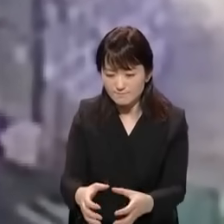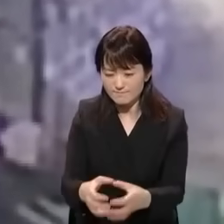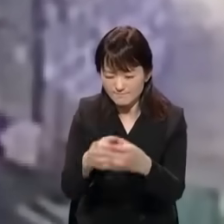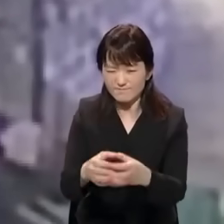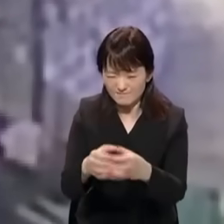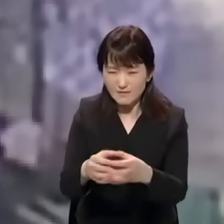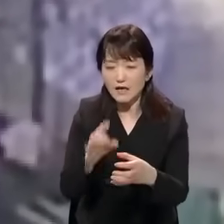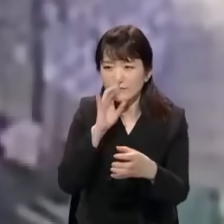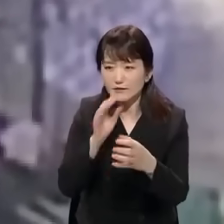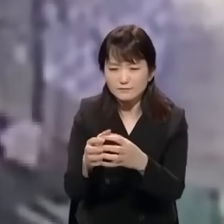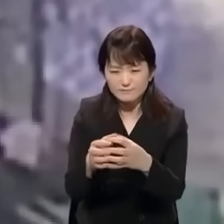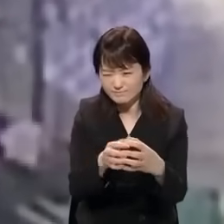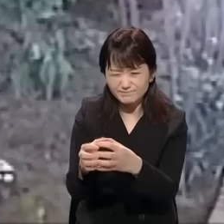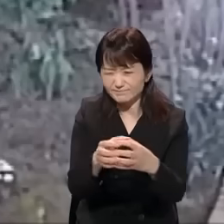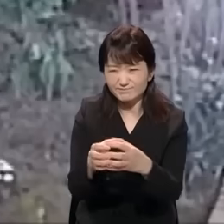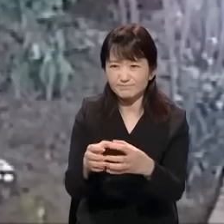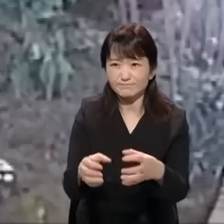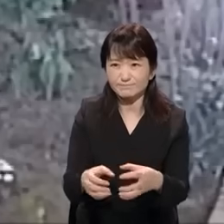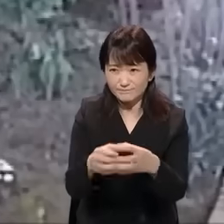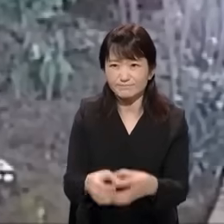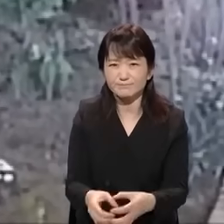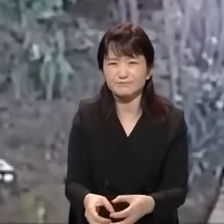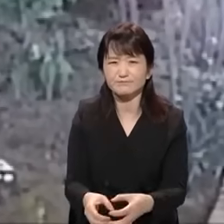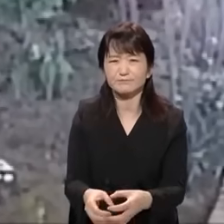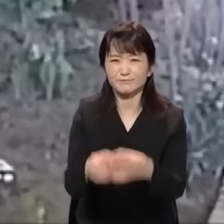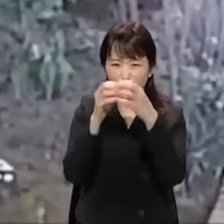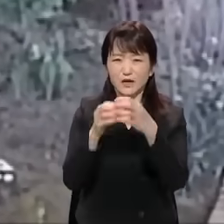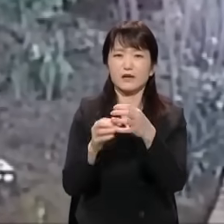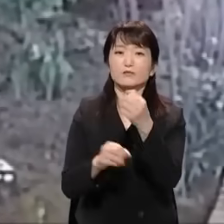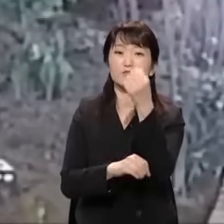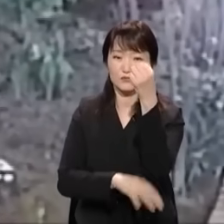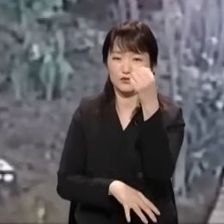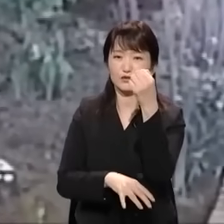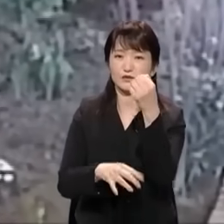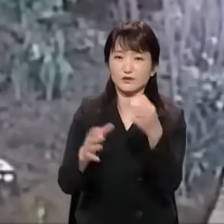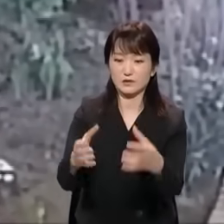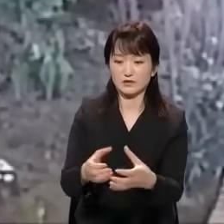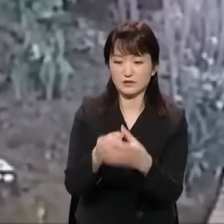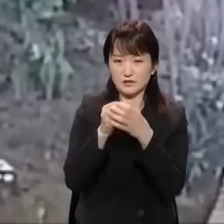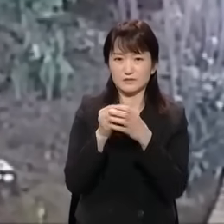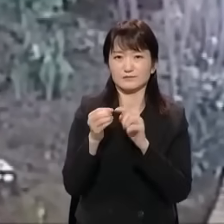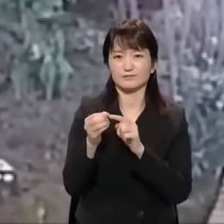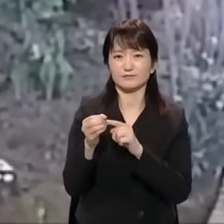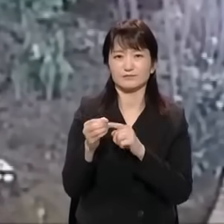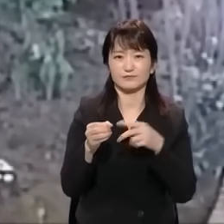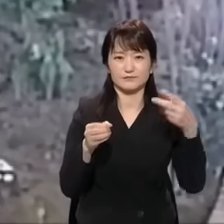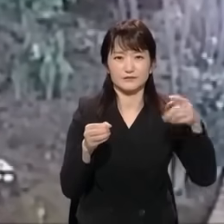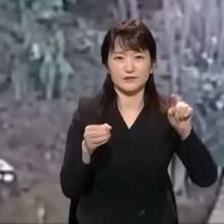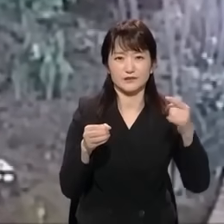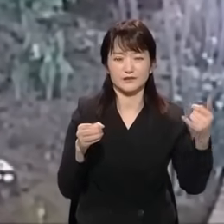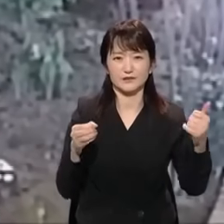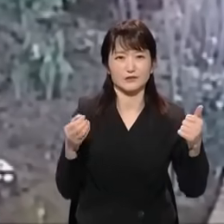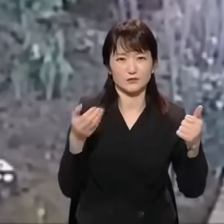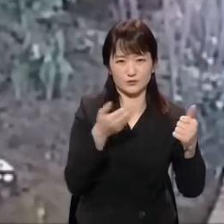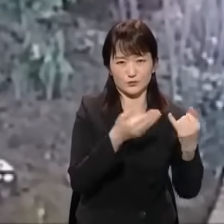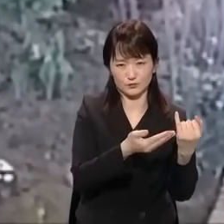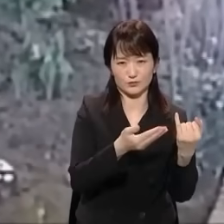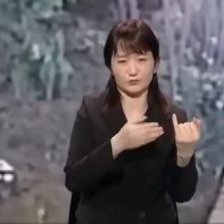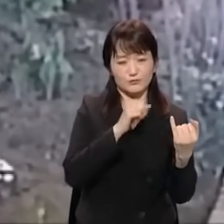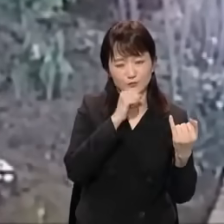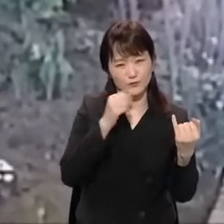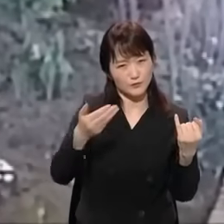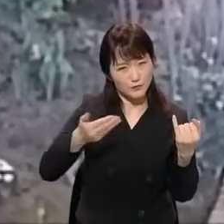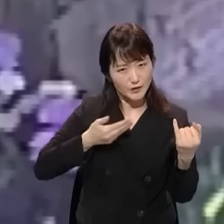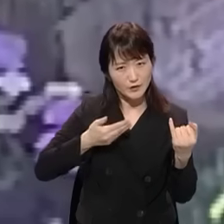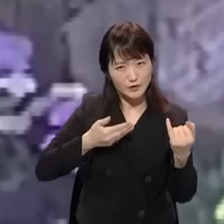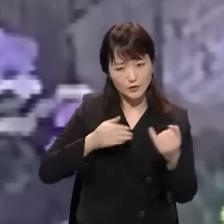안 뽑히니 좌로 막 살짝 자체가 흔들어가 뿌리째 지금 뽑았습니다 한웅큼 아이고 우리 상희한테 점수 좀 따겠다 자 그렇게